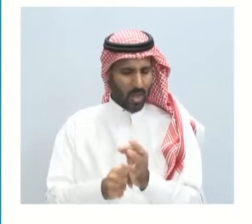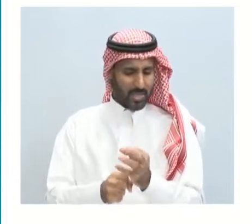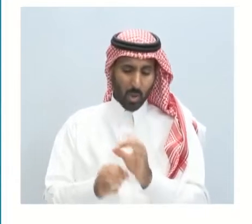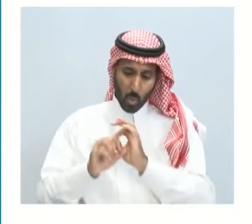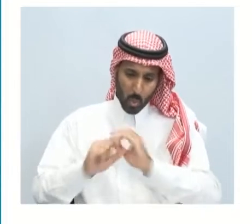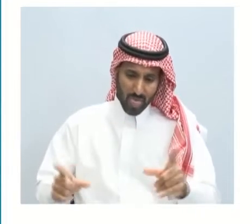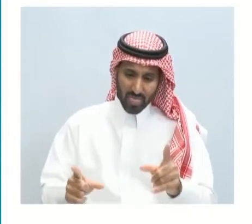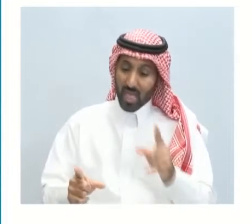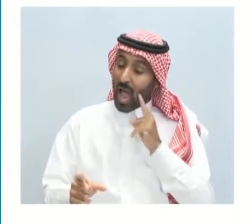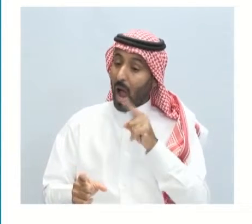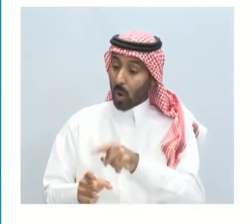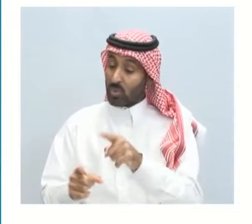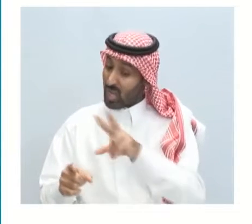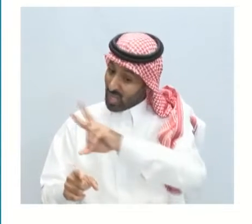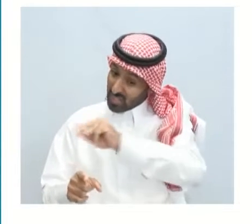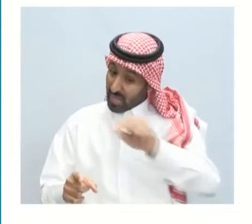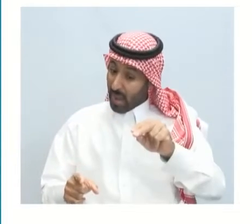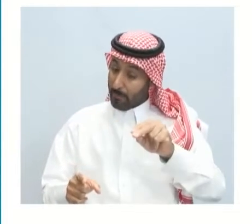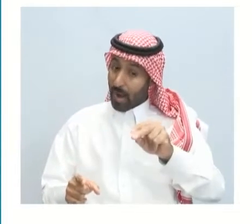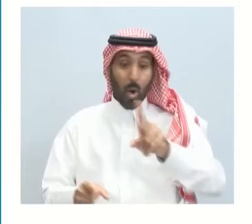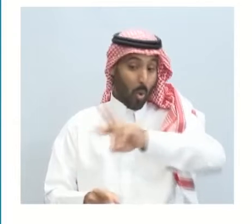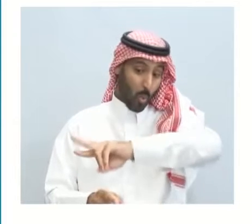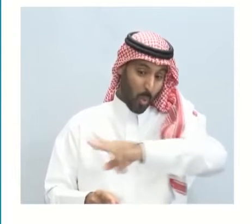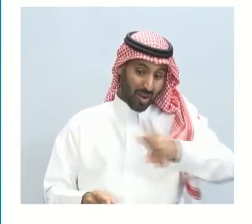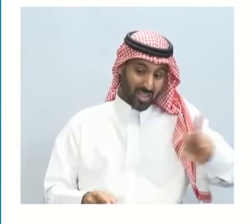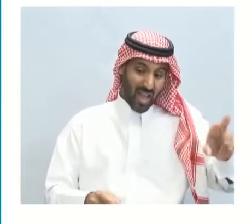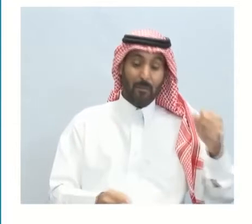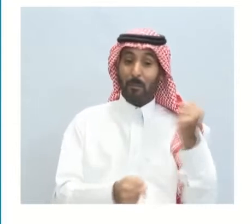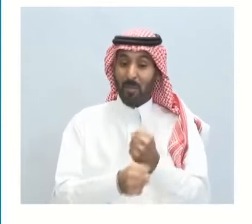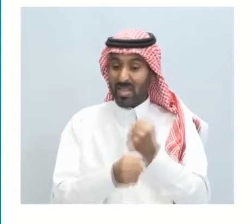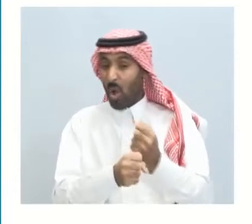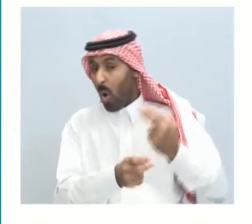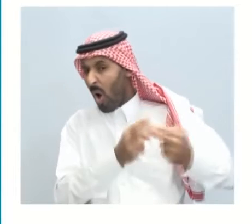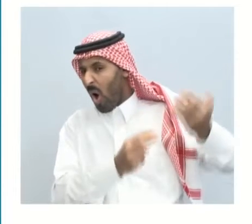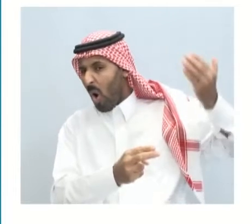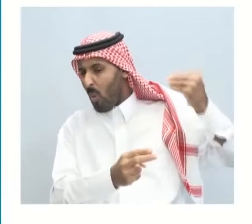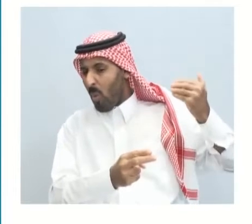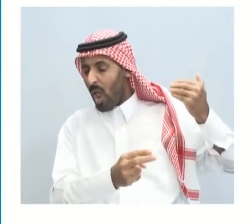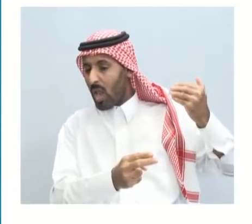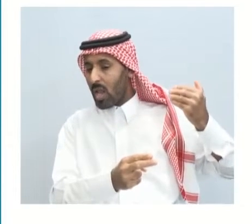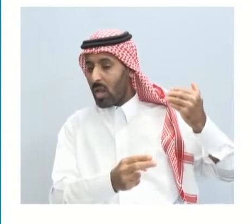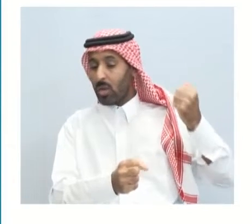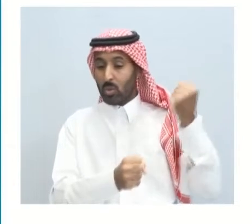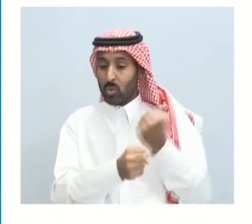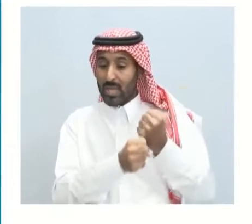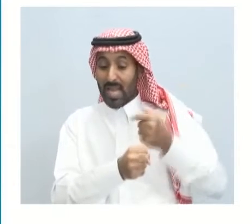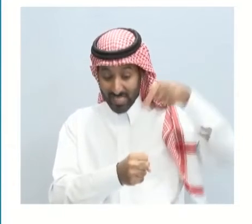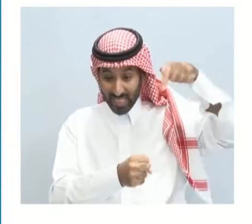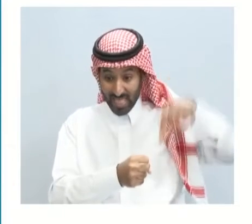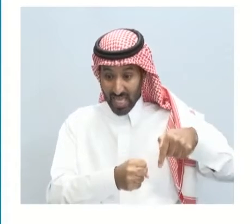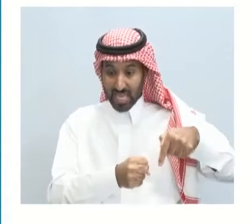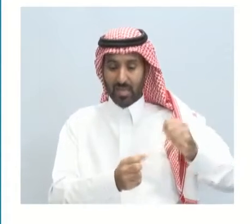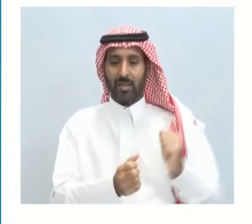الشبه والاختلاف بين حدث في الماضي وشيء حدث في الوقت